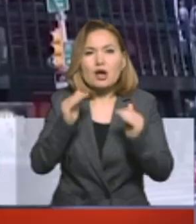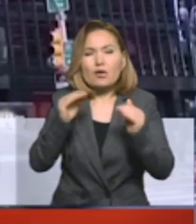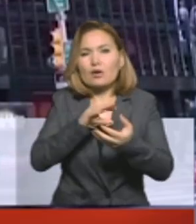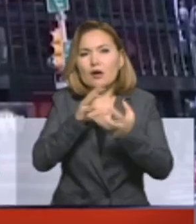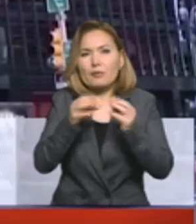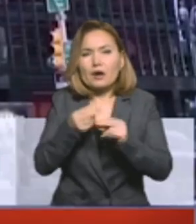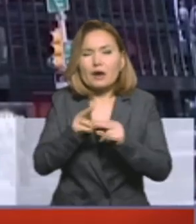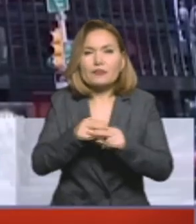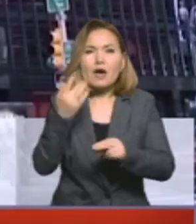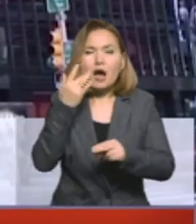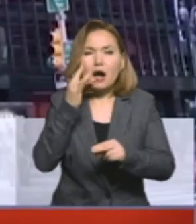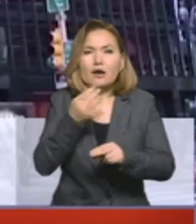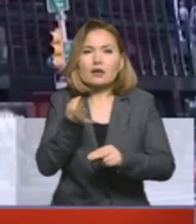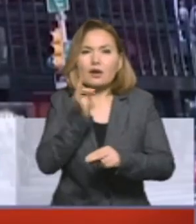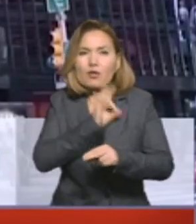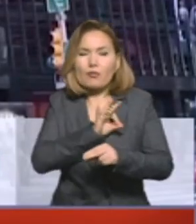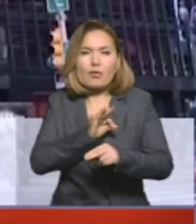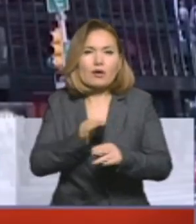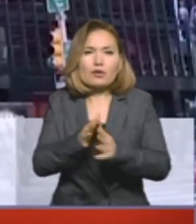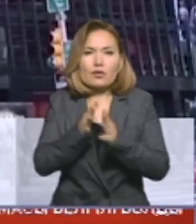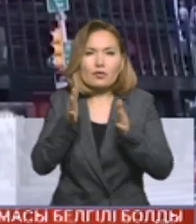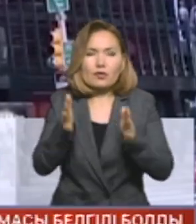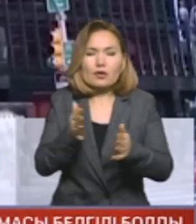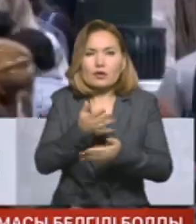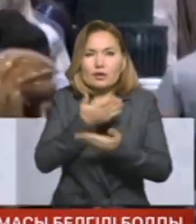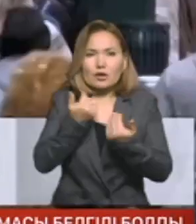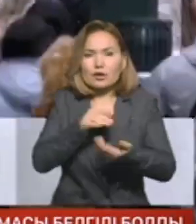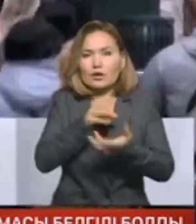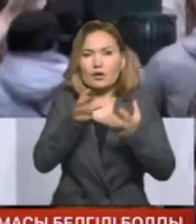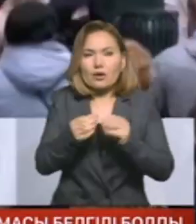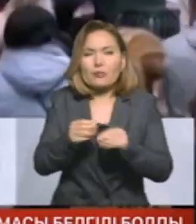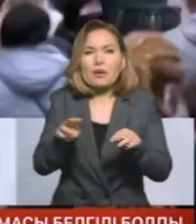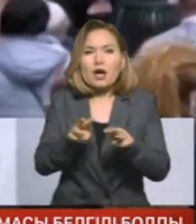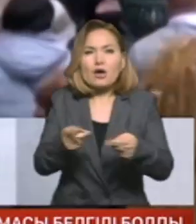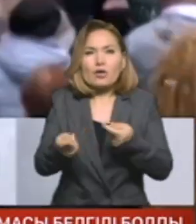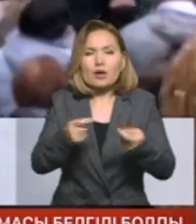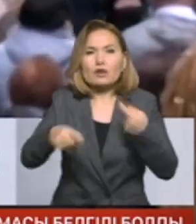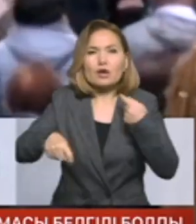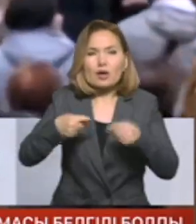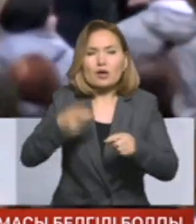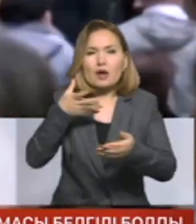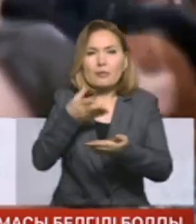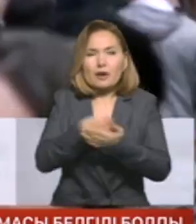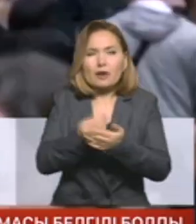ақш бюджетіне түсетін ауыртпалық әлде артатын секілді. Себебі үкіметтің әзірге шығындарын өтеу үшін